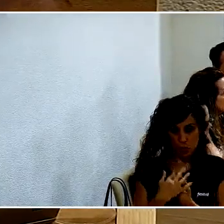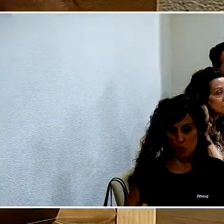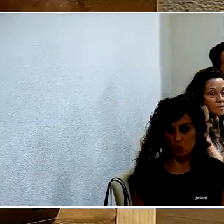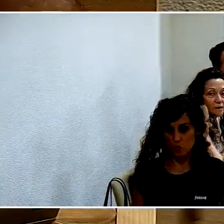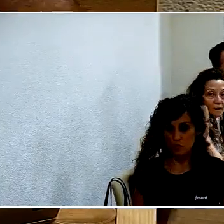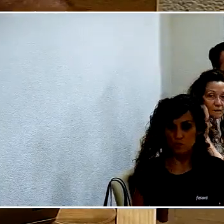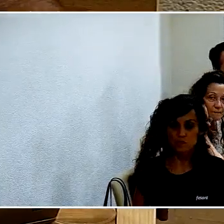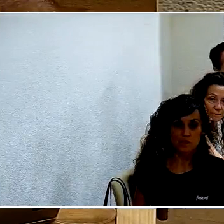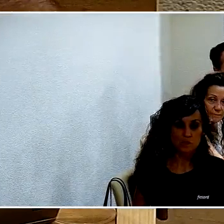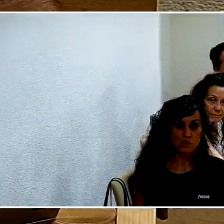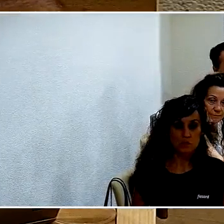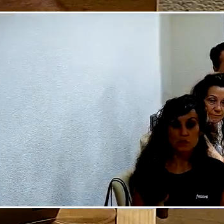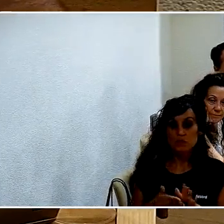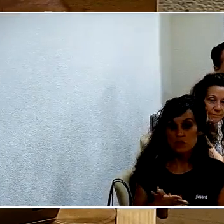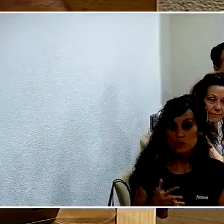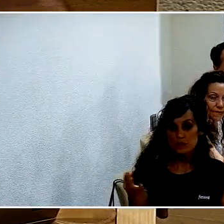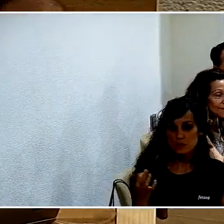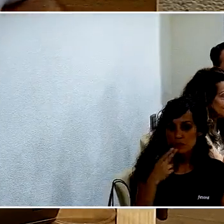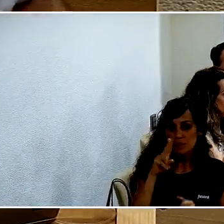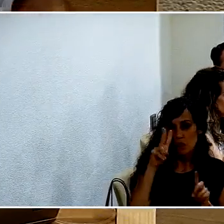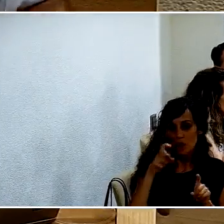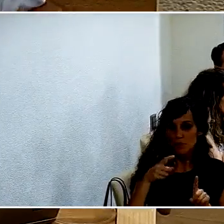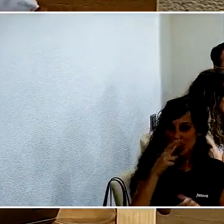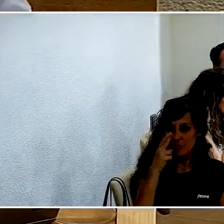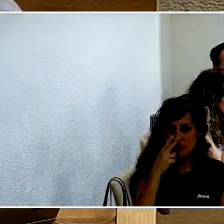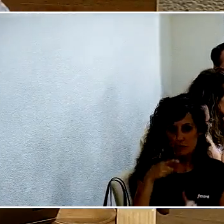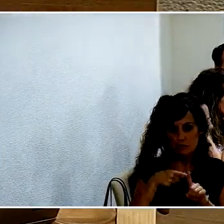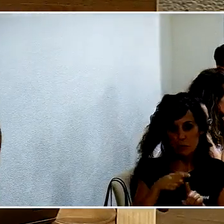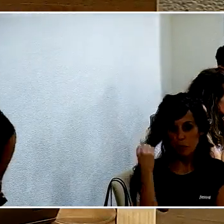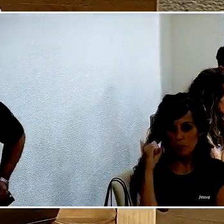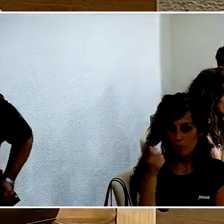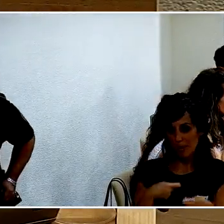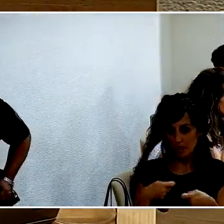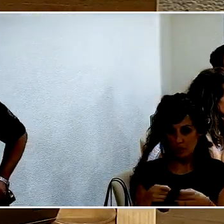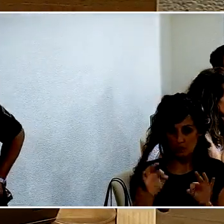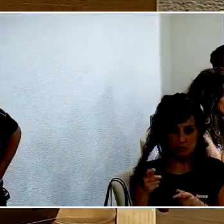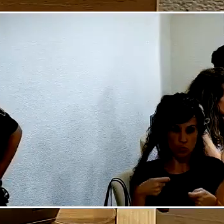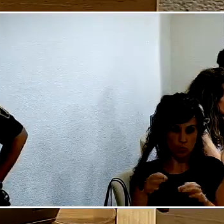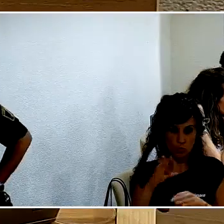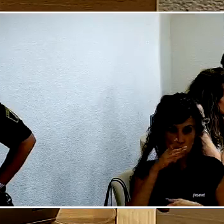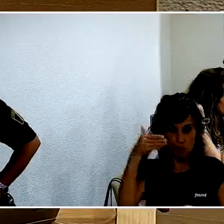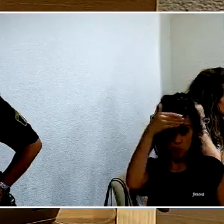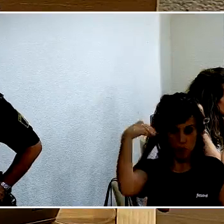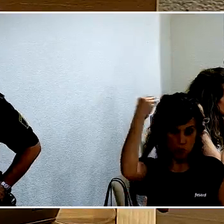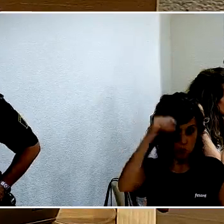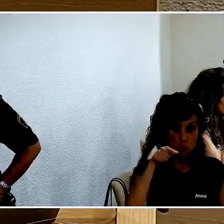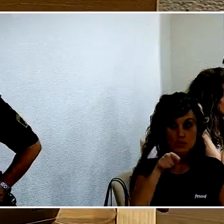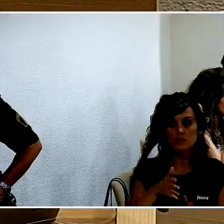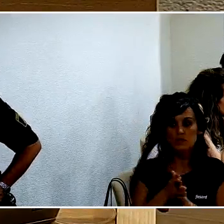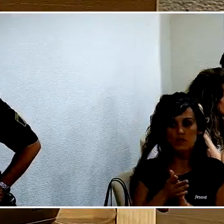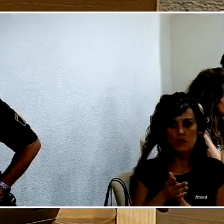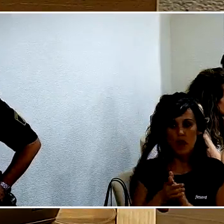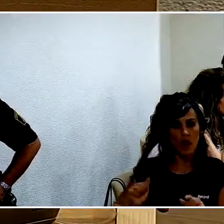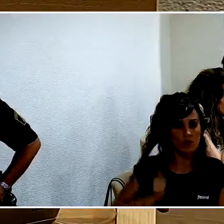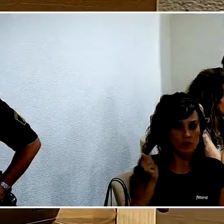una convivència. N'hi ha una convivència d'interessos mercantils i comercials amb el Marroc. El Marroc està espoliant les pobres